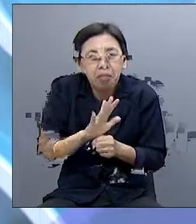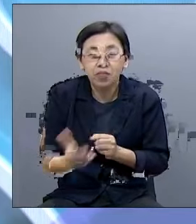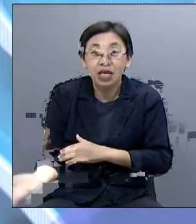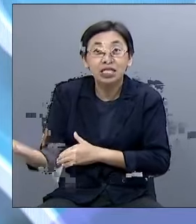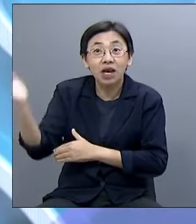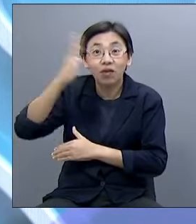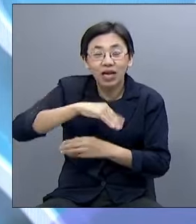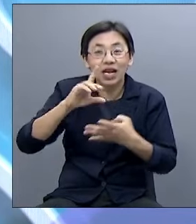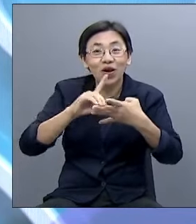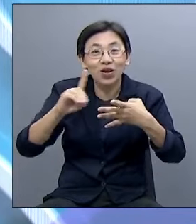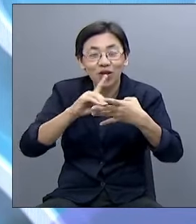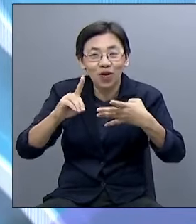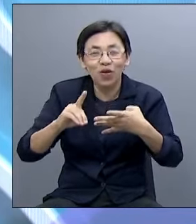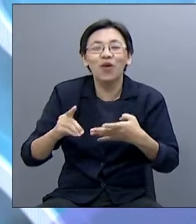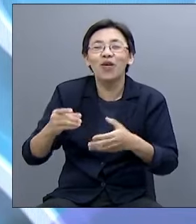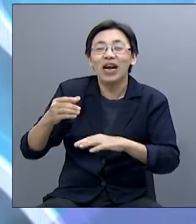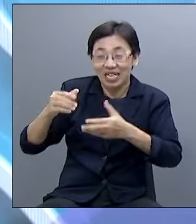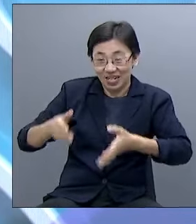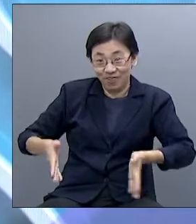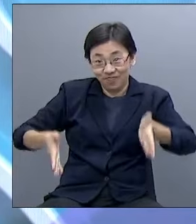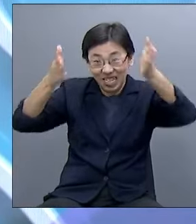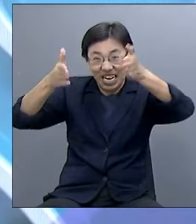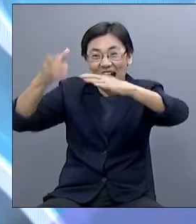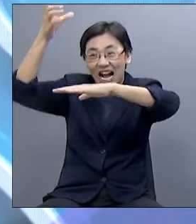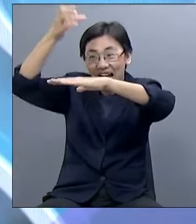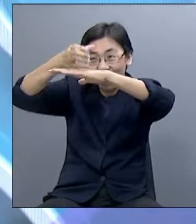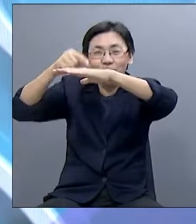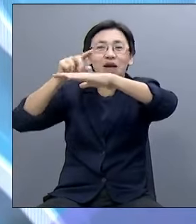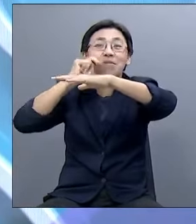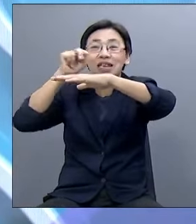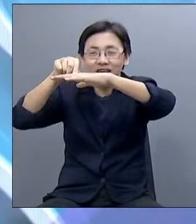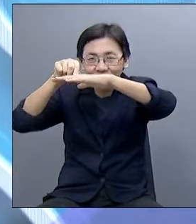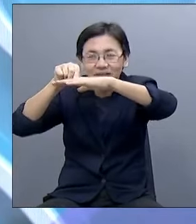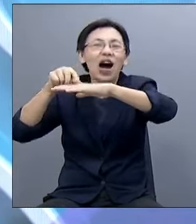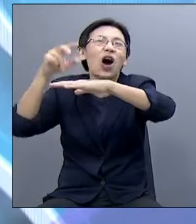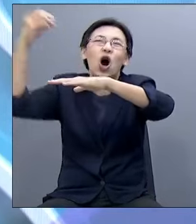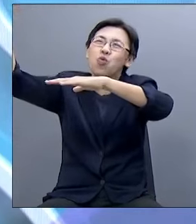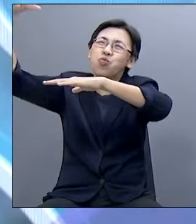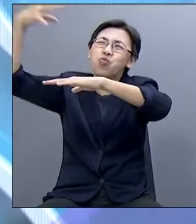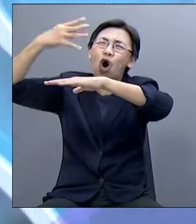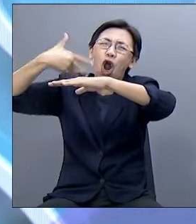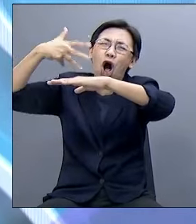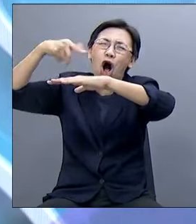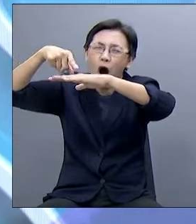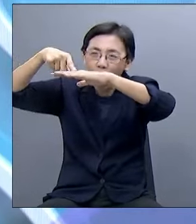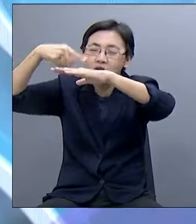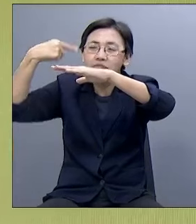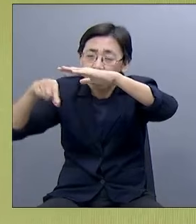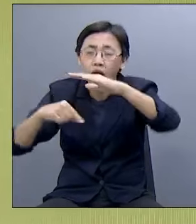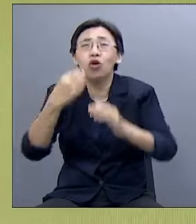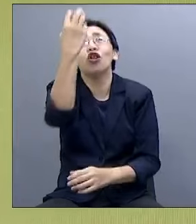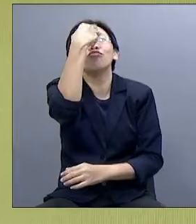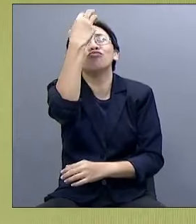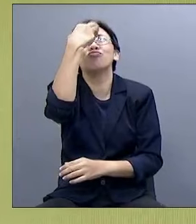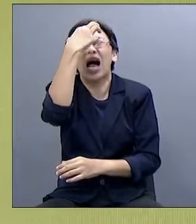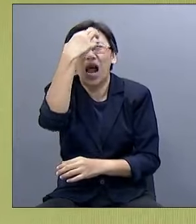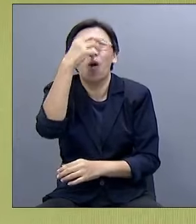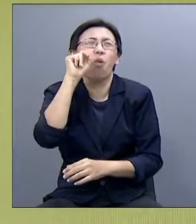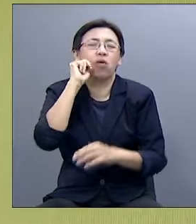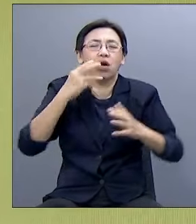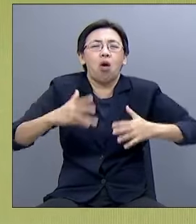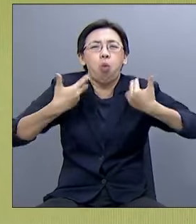มันถังน้ำอยู่ด้านบน อ๋อใช่ใช่ใช่ รับแดดเต็มเต็ม รับแดดเต็มเต็มแล้วก็คือโอ้โหน่าจะไปต้มบะหมี่ พูดถึงเรื่องแทงน้ำอ่ะตอน